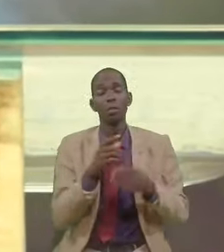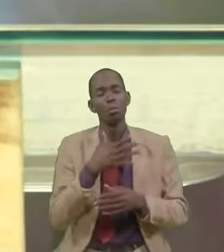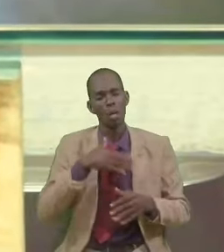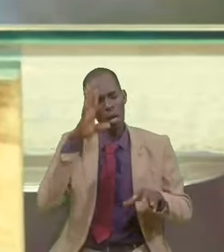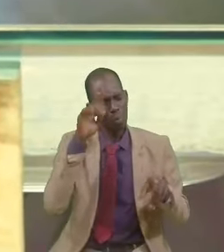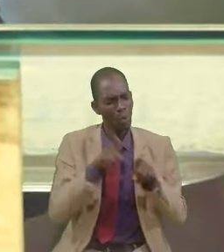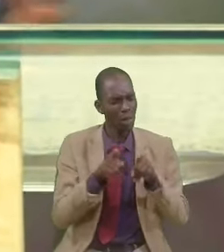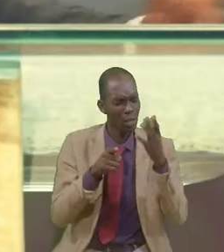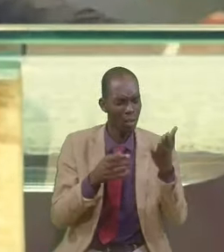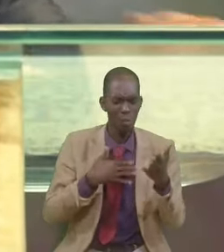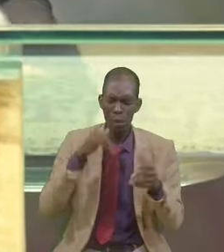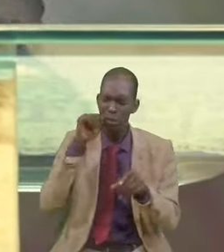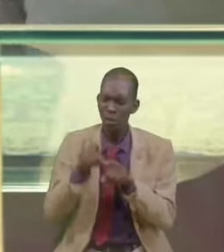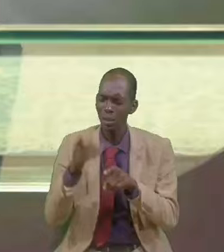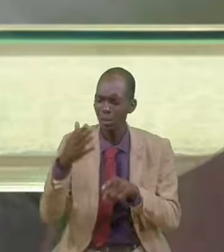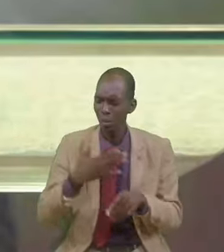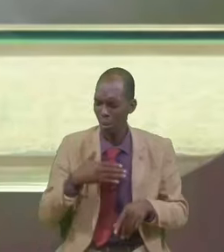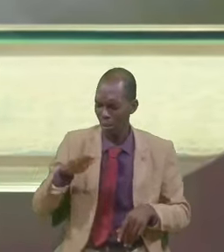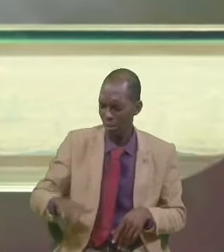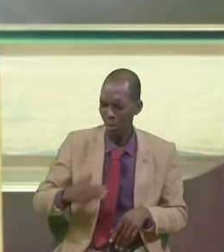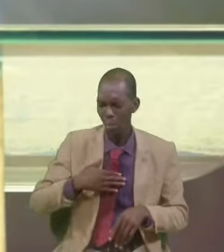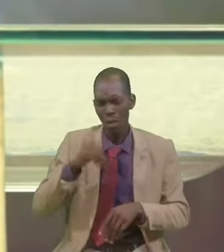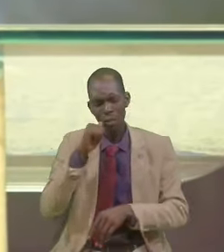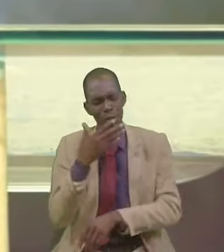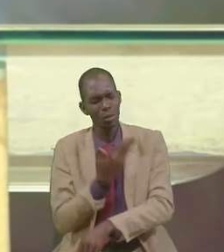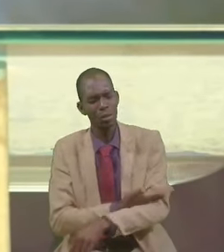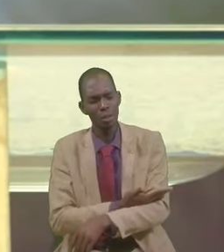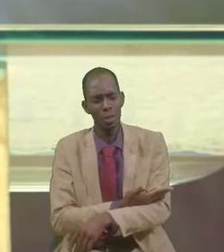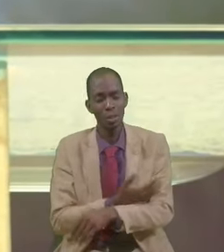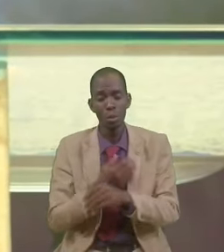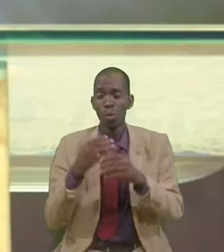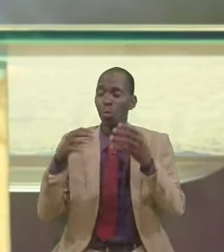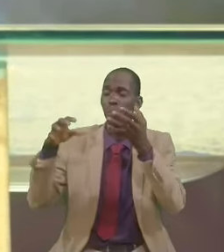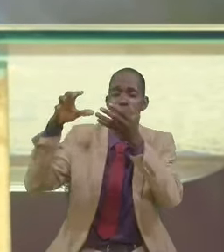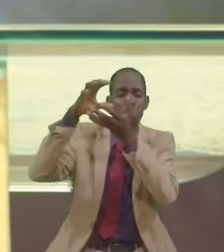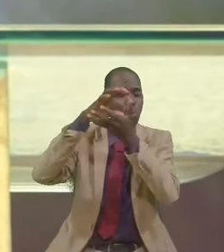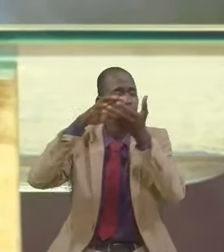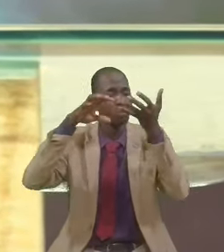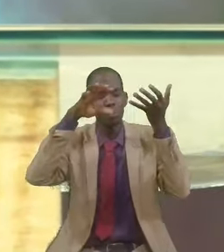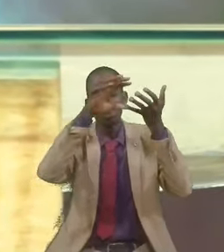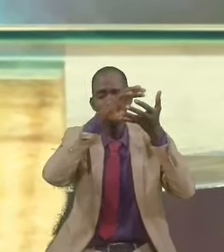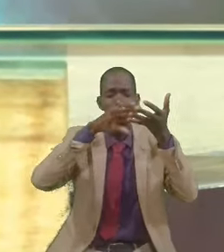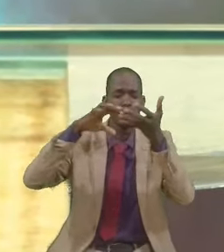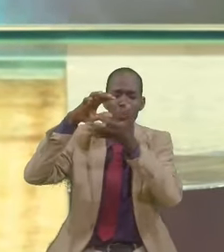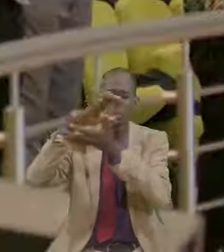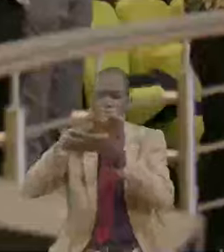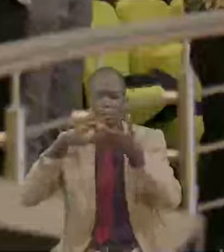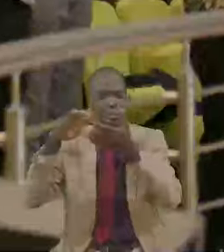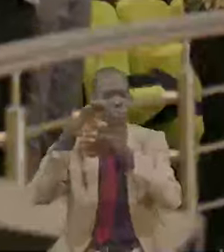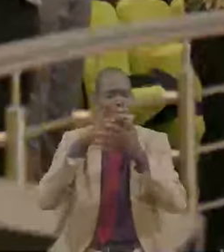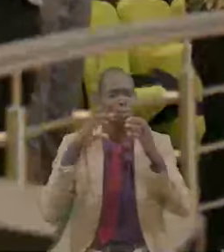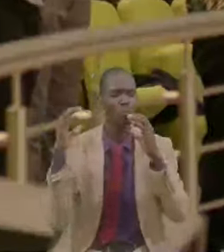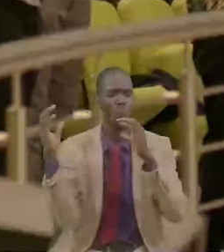Mon frère là-bas, ma soeur là-bas, mon enfant, ma fille là-bas, tempête, tourbillon, tempête,